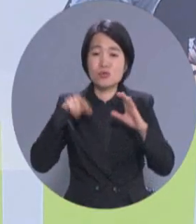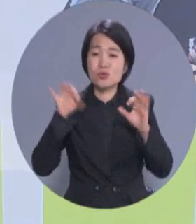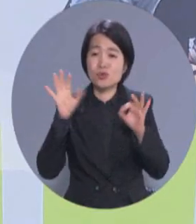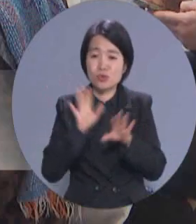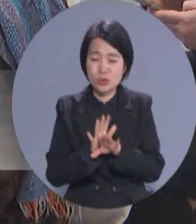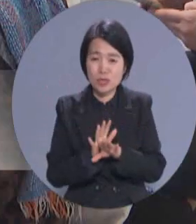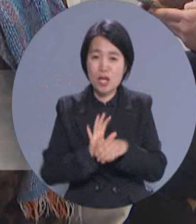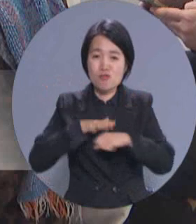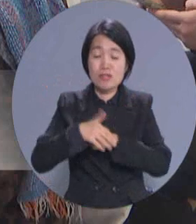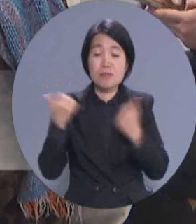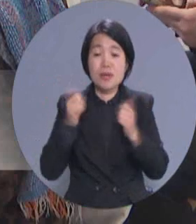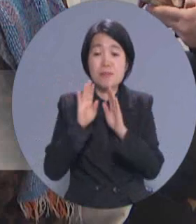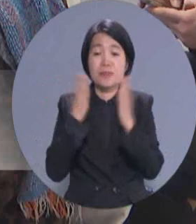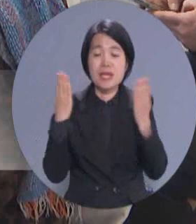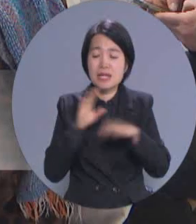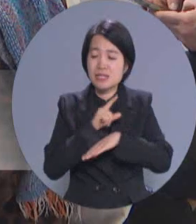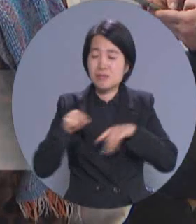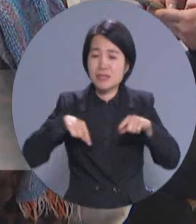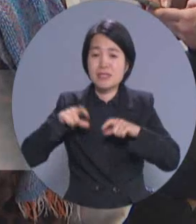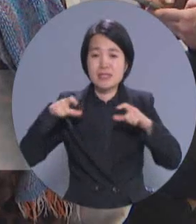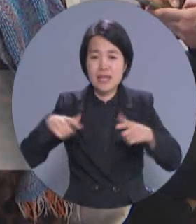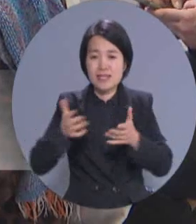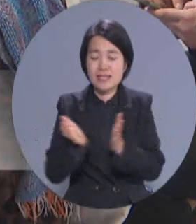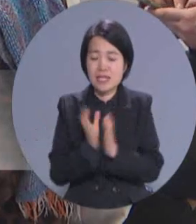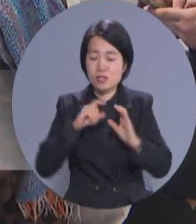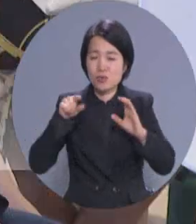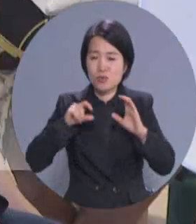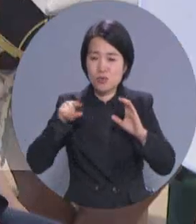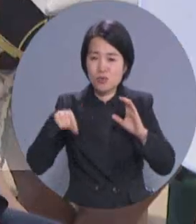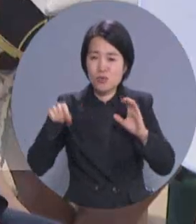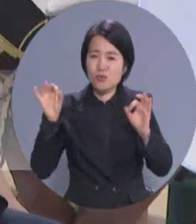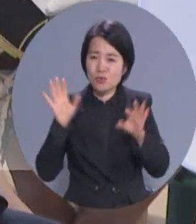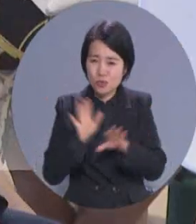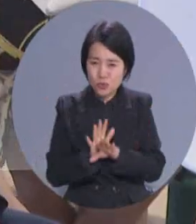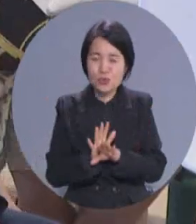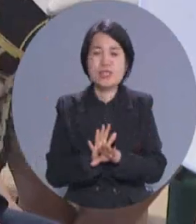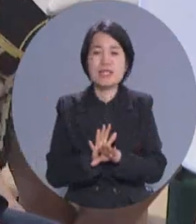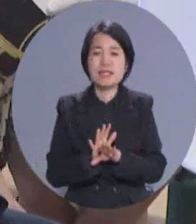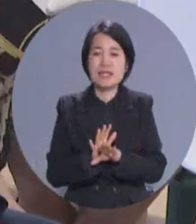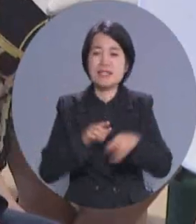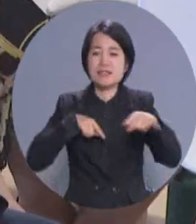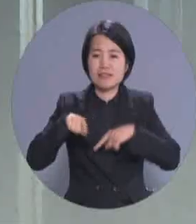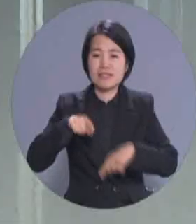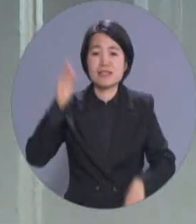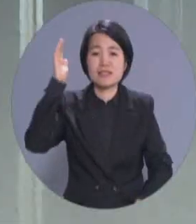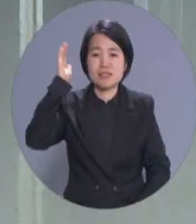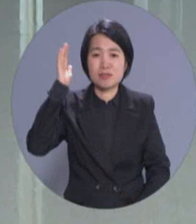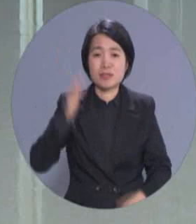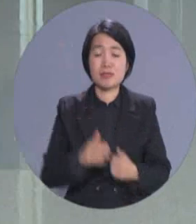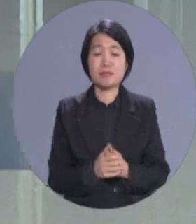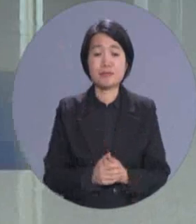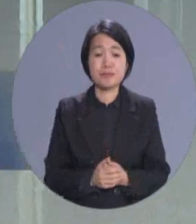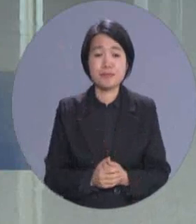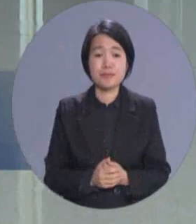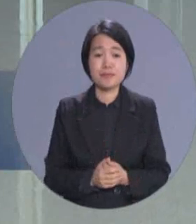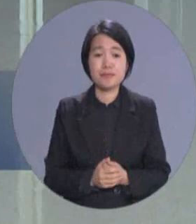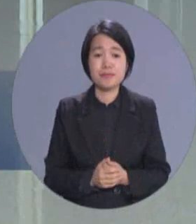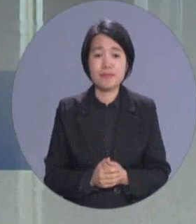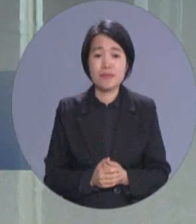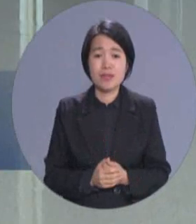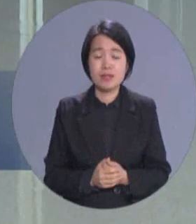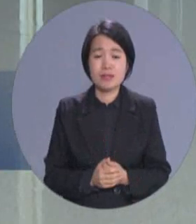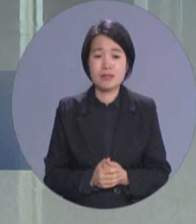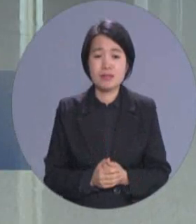국제 포럼을 개최해 지방자치단체의 탄소 중립 정책에 대한 역할도 강조했습니다. 또 우리가